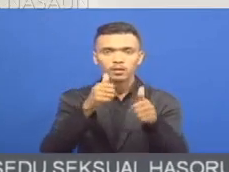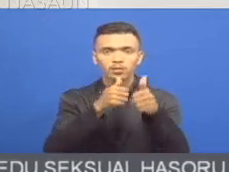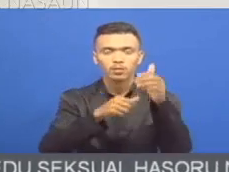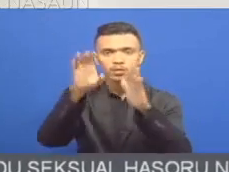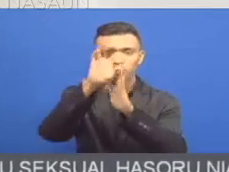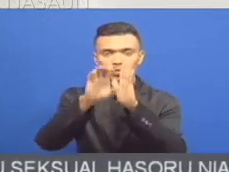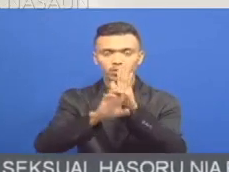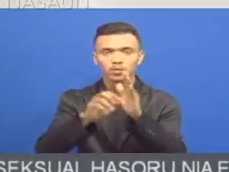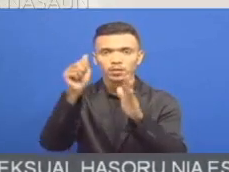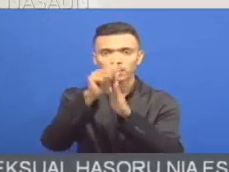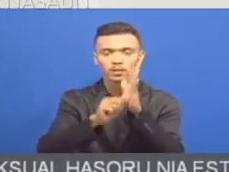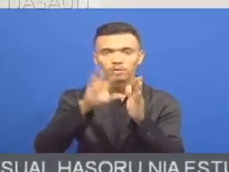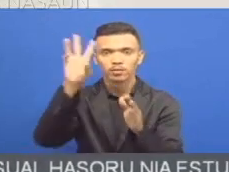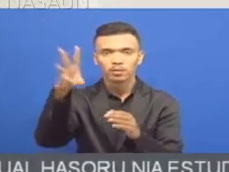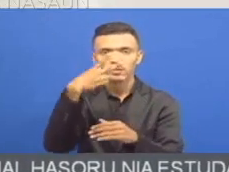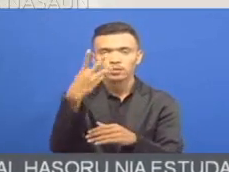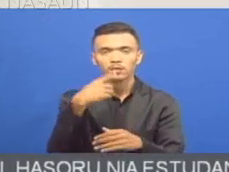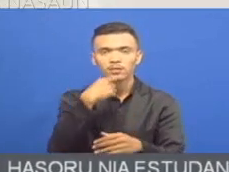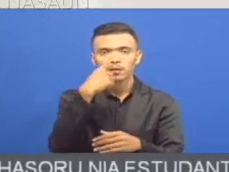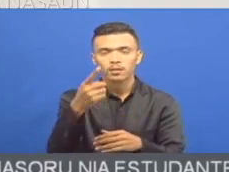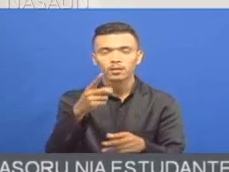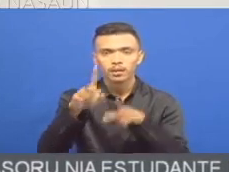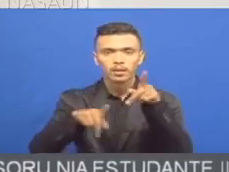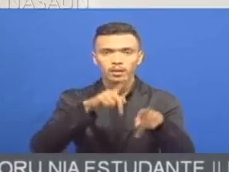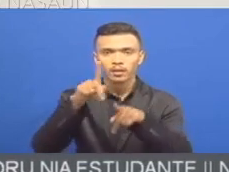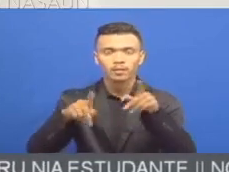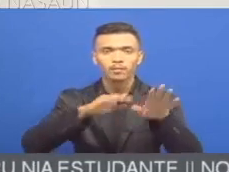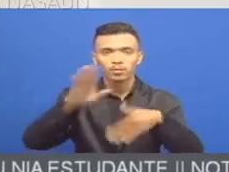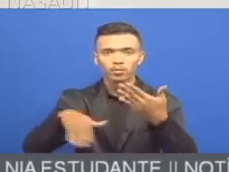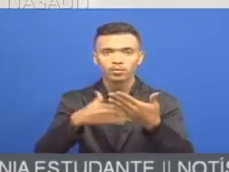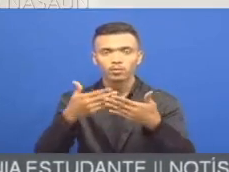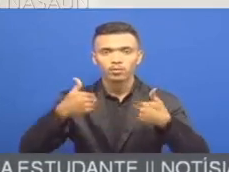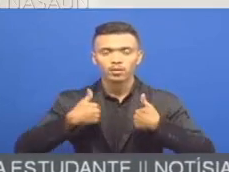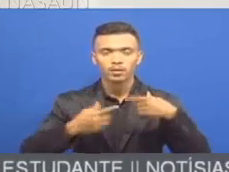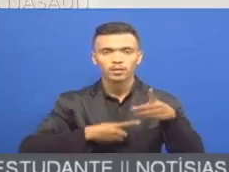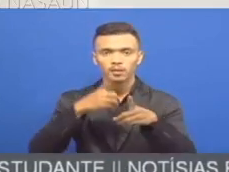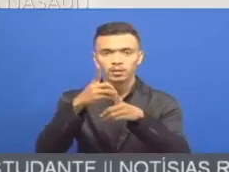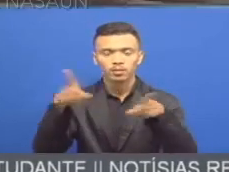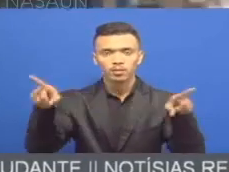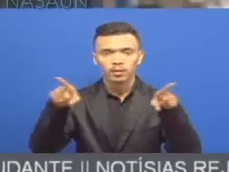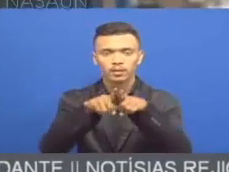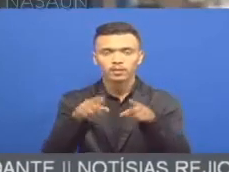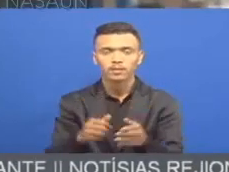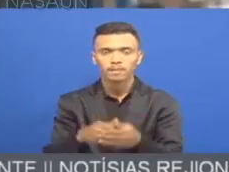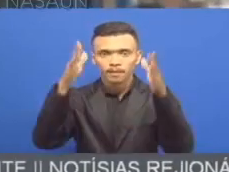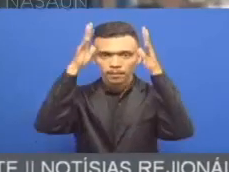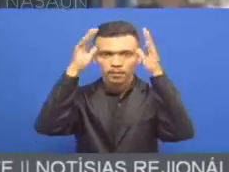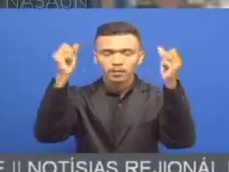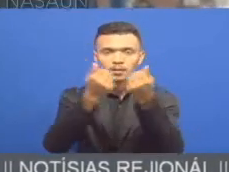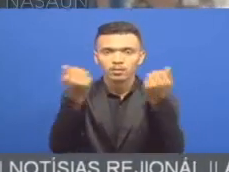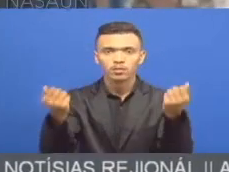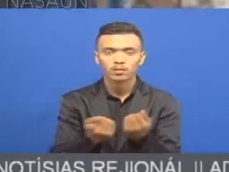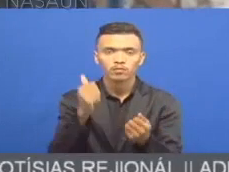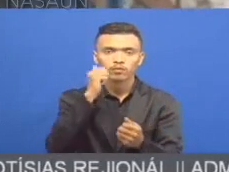iri detel artigo 16, hatete kata, todu sidadau tei diritu i deber saun ikues berante ali. Presidente Asosiasaun